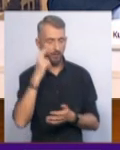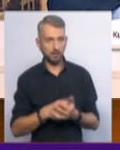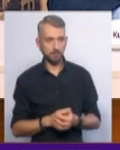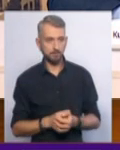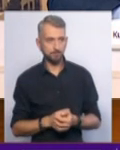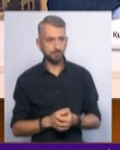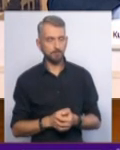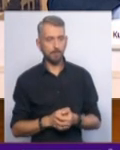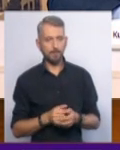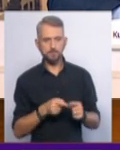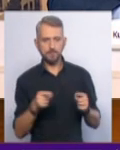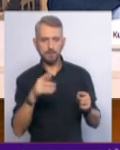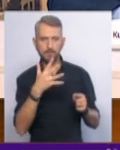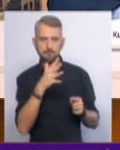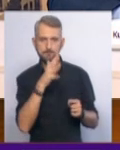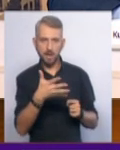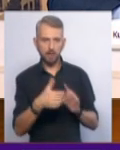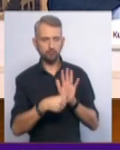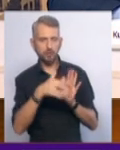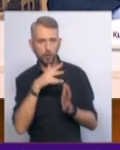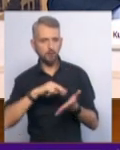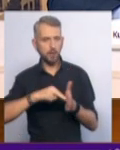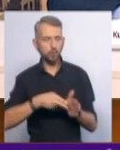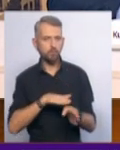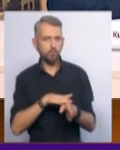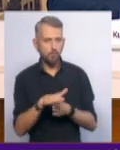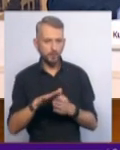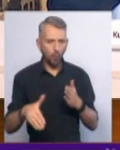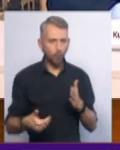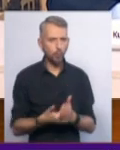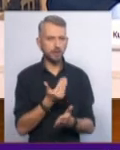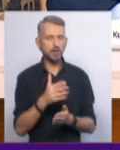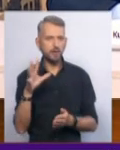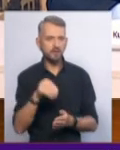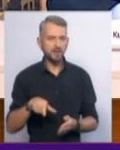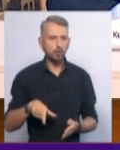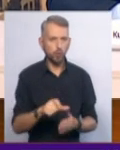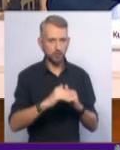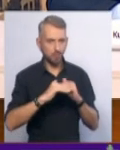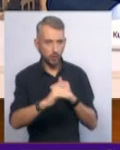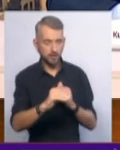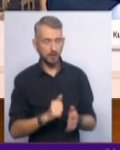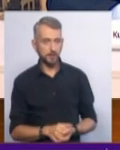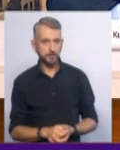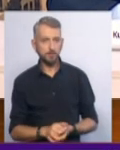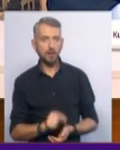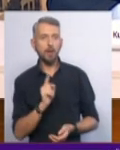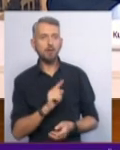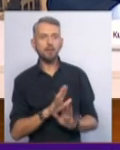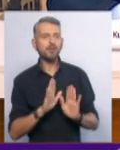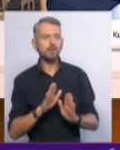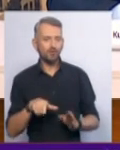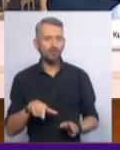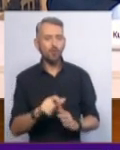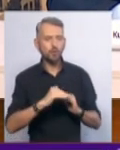ми за 5-6 років плануємо повністю оновити все дорожнє покриття. Але не тільки дорожнє